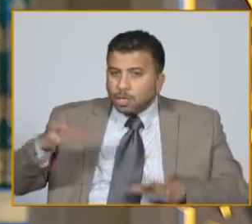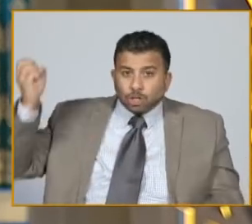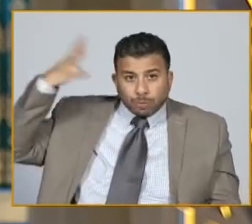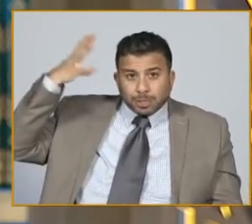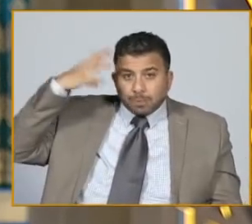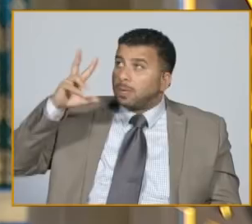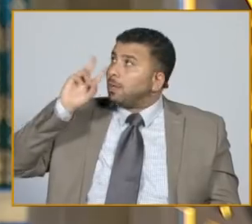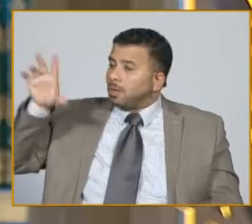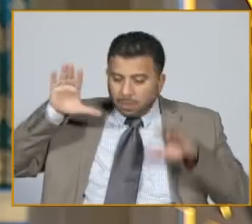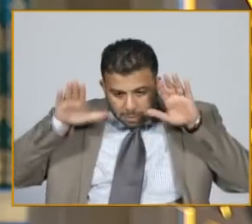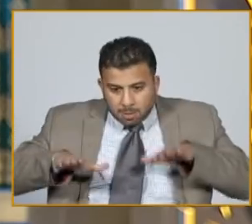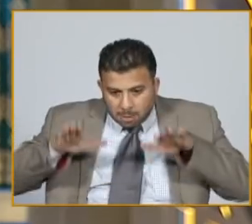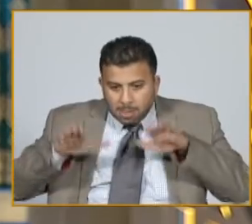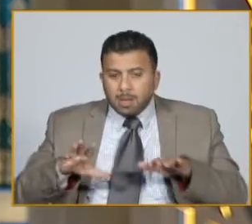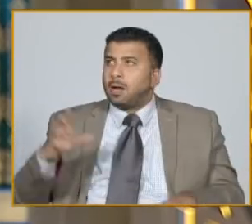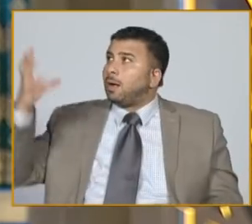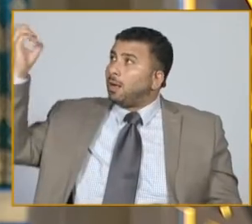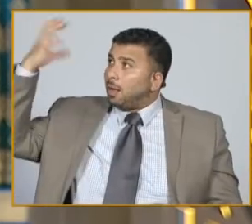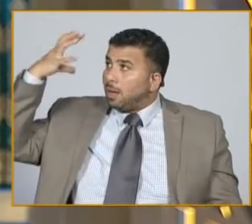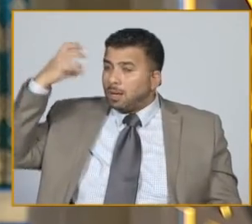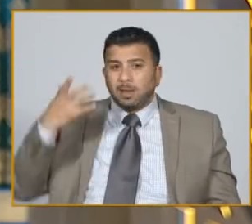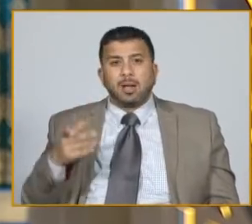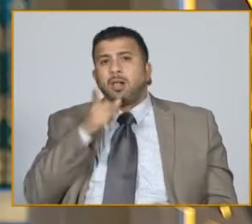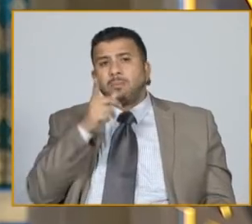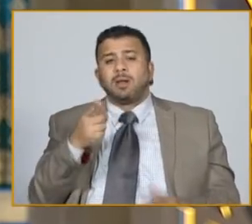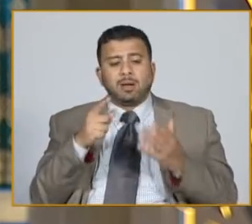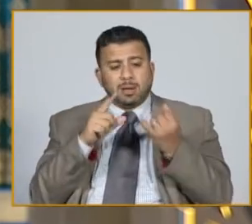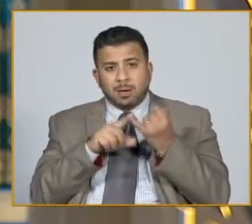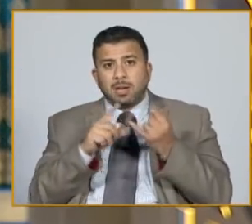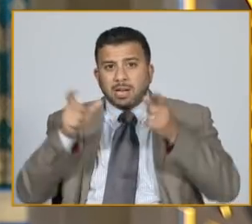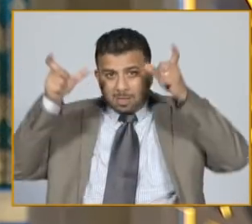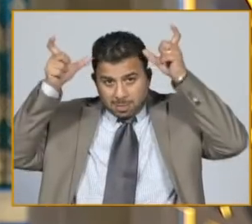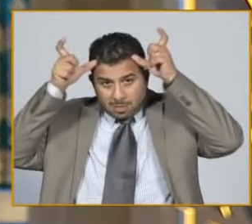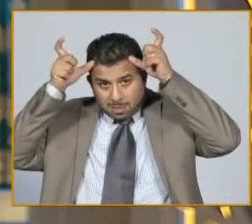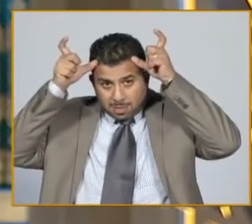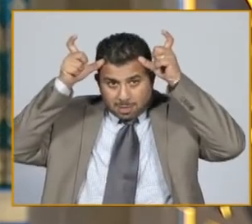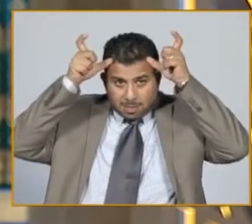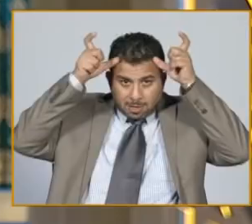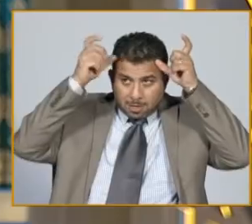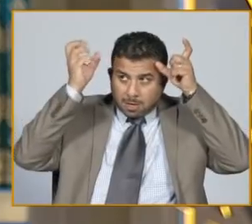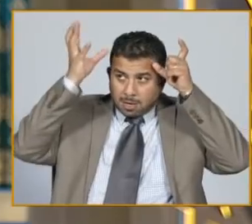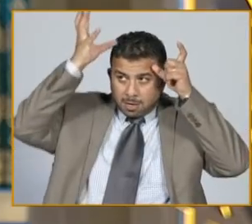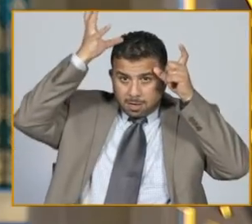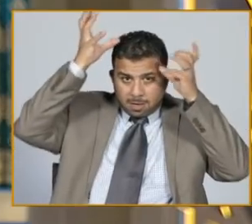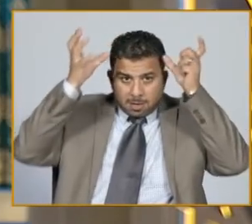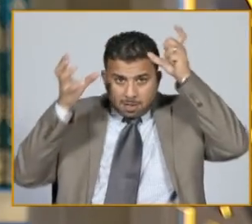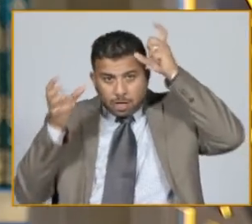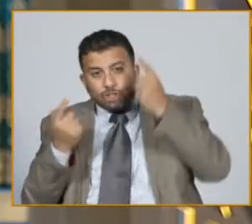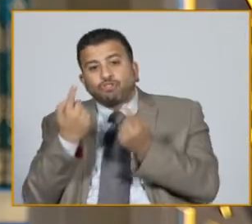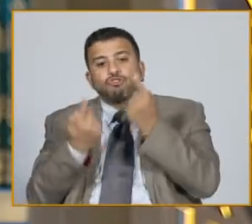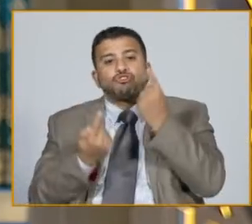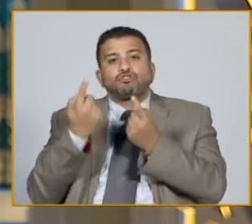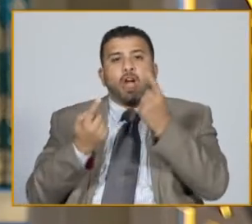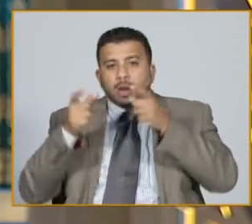الثانية أنها تطلع وتغرب بين قرني شيطان، هذا اثنين، بين قرني شيطان، واضح.